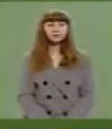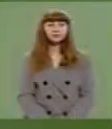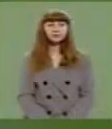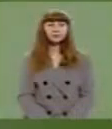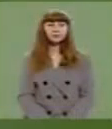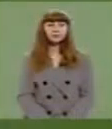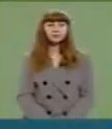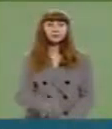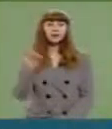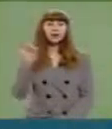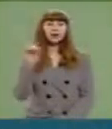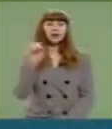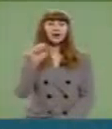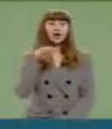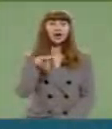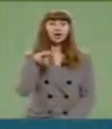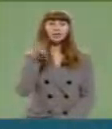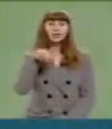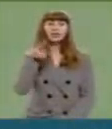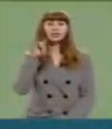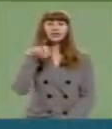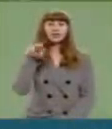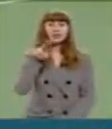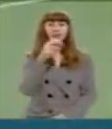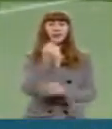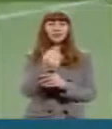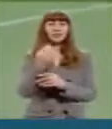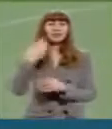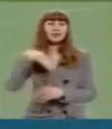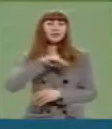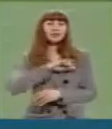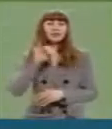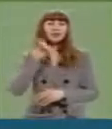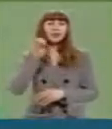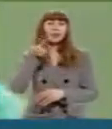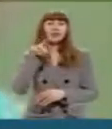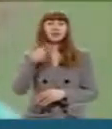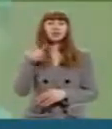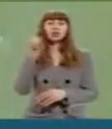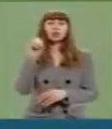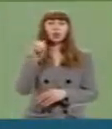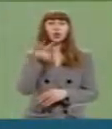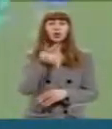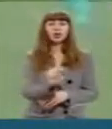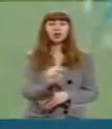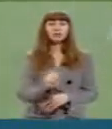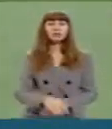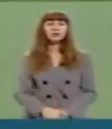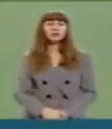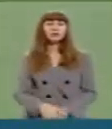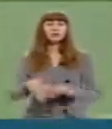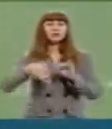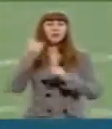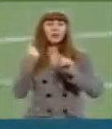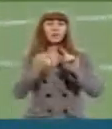Мадридтік Реал Испания чемпионатының 32-ші турында сырт алаңда Испаниялды жеңді. 1-ші таймда Карим Бенземаның пасынан кейін жартылай қорғаушы